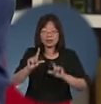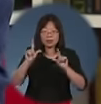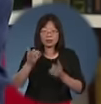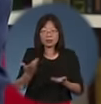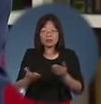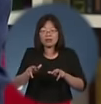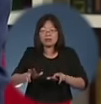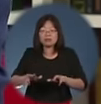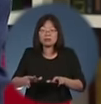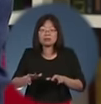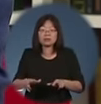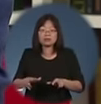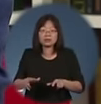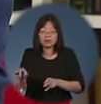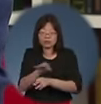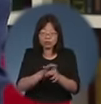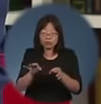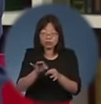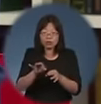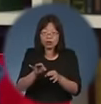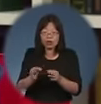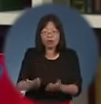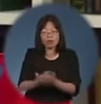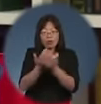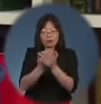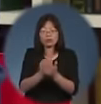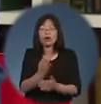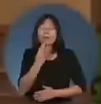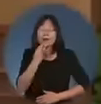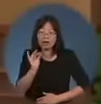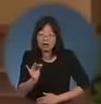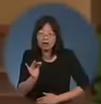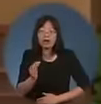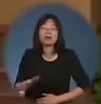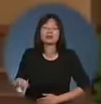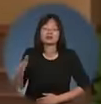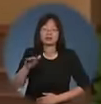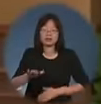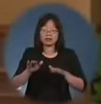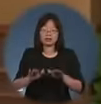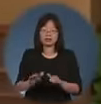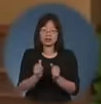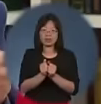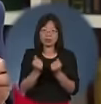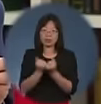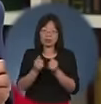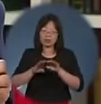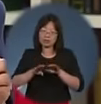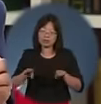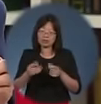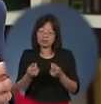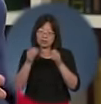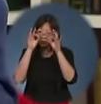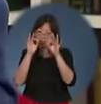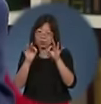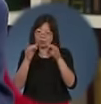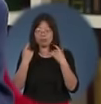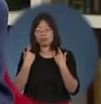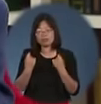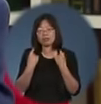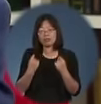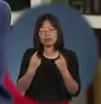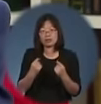지금 굉장히 그 경제적으로 좋아졌는데 예예 지금은 남녀 평등이 된 거 같지만은 어